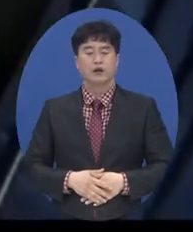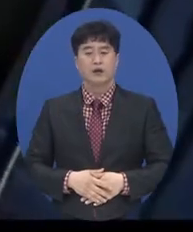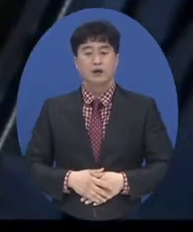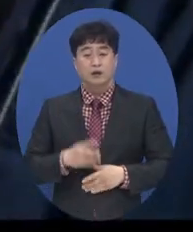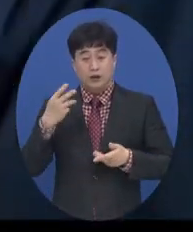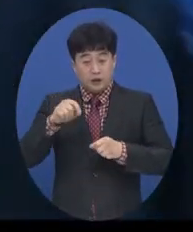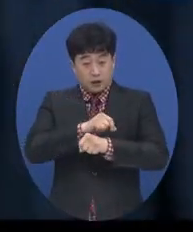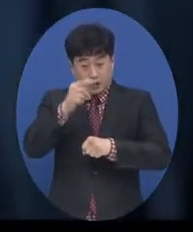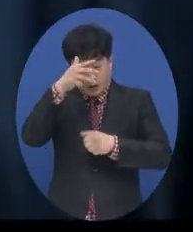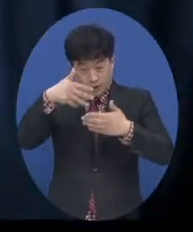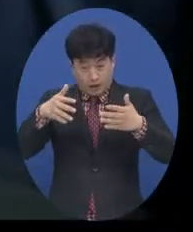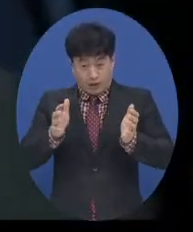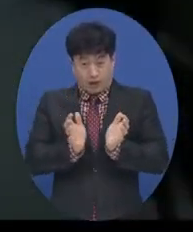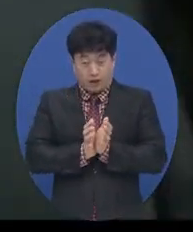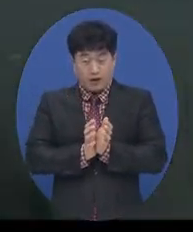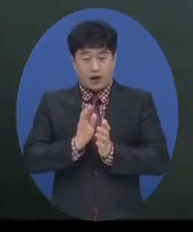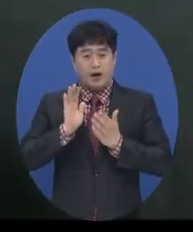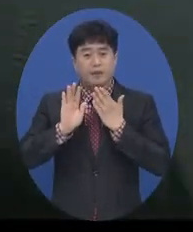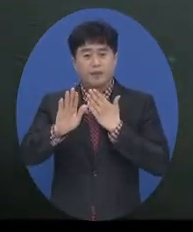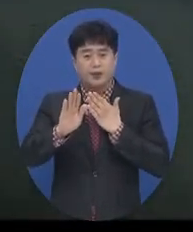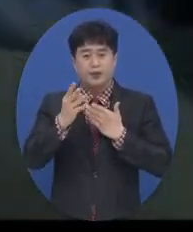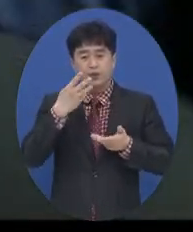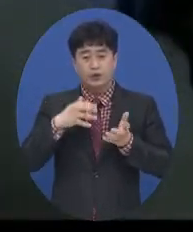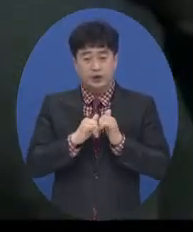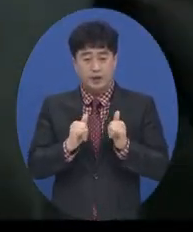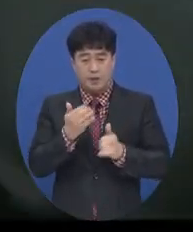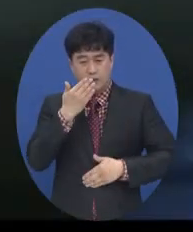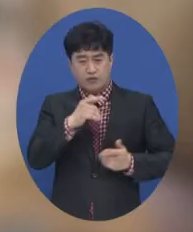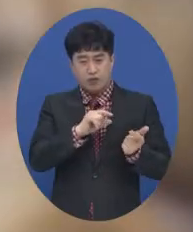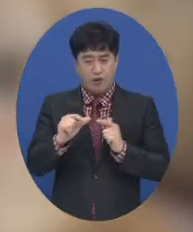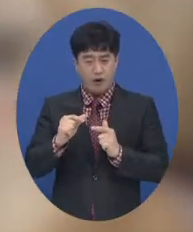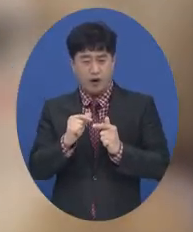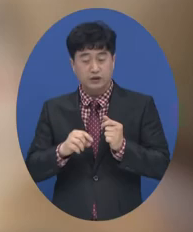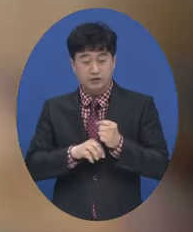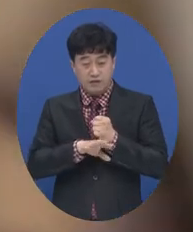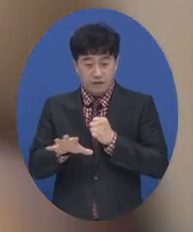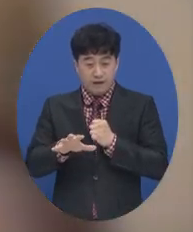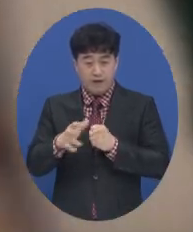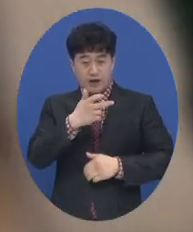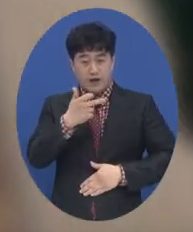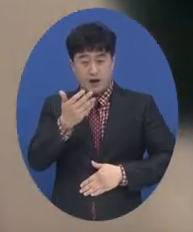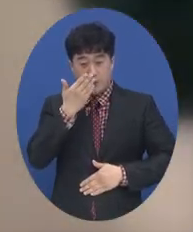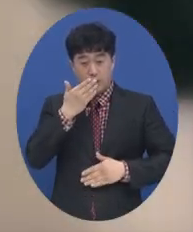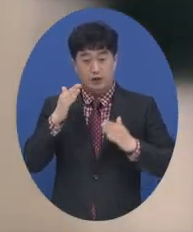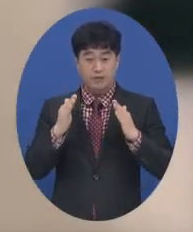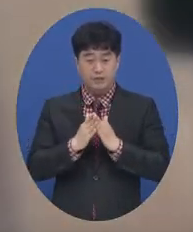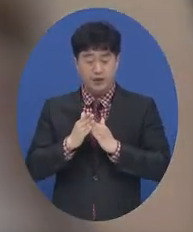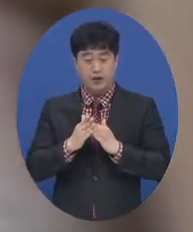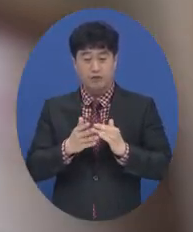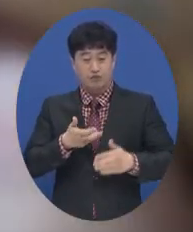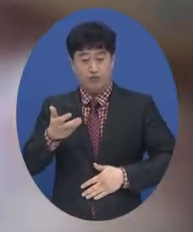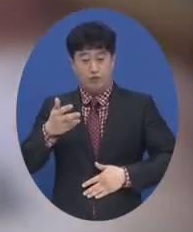도 특사경은 앞으로도 도민의 먹거리 안전에 영향을 미치는 대형 외식업체나 식품 제조